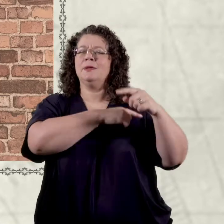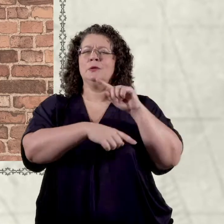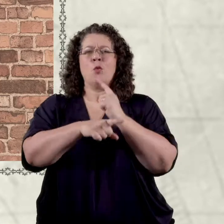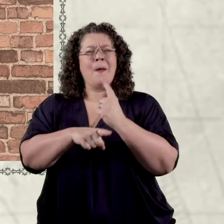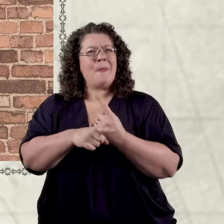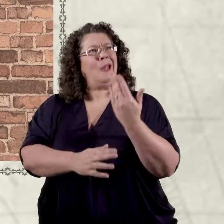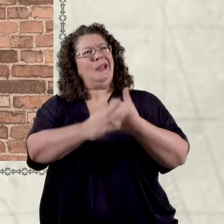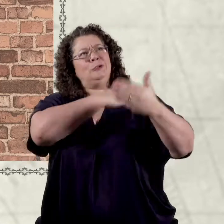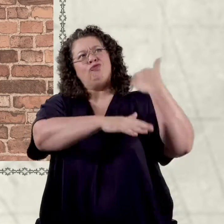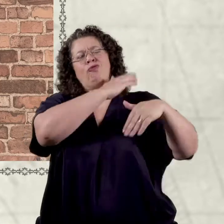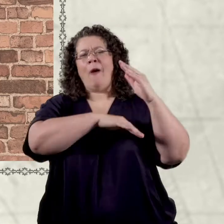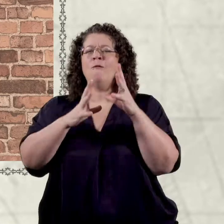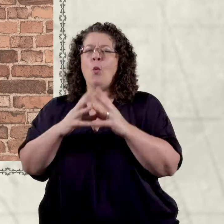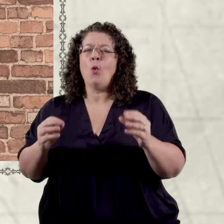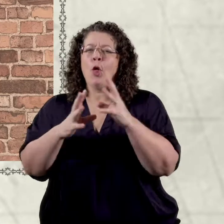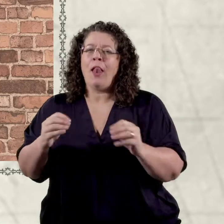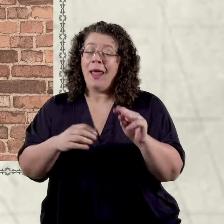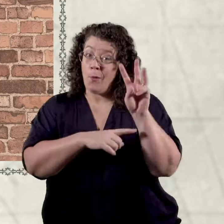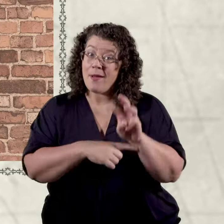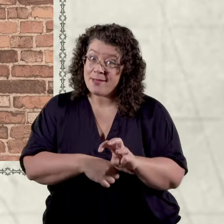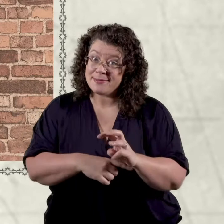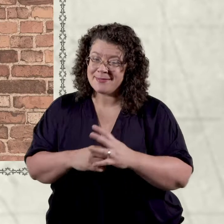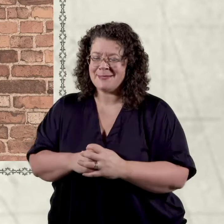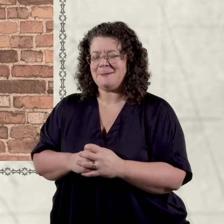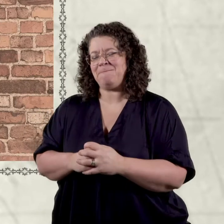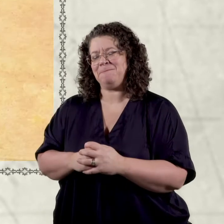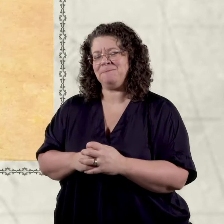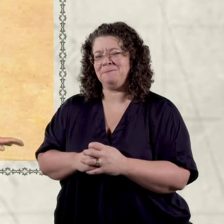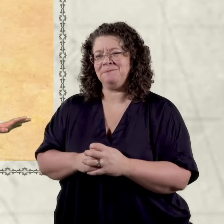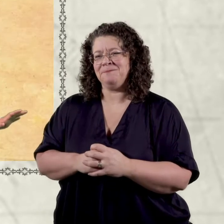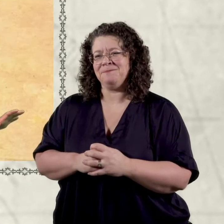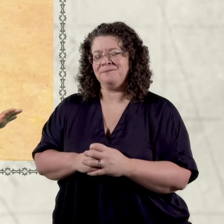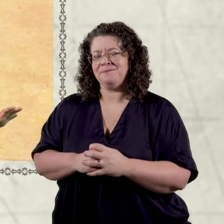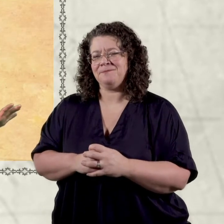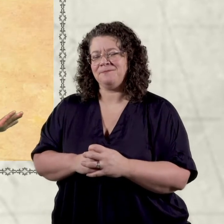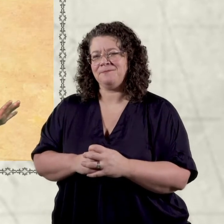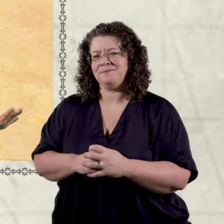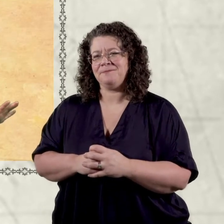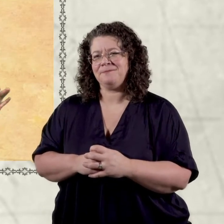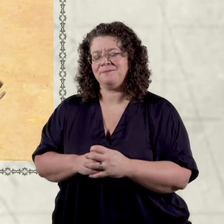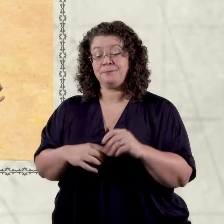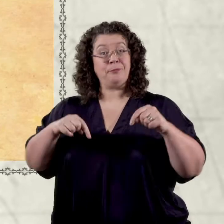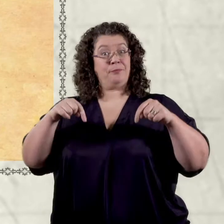amser, nôl i gyfnod pwysig iawn yn hanes gwlân Cymru. Dyma ni,